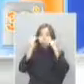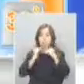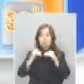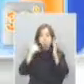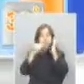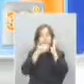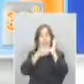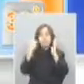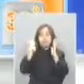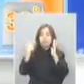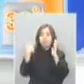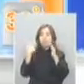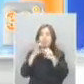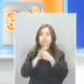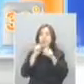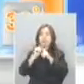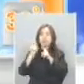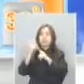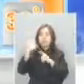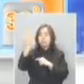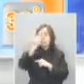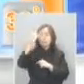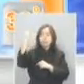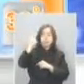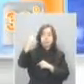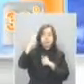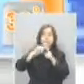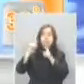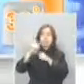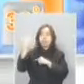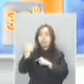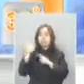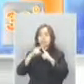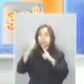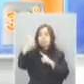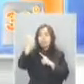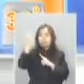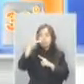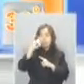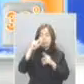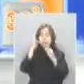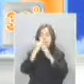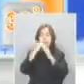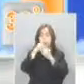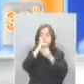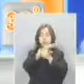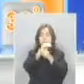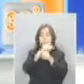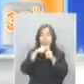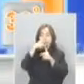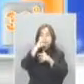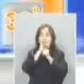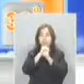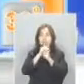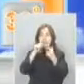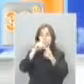ขนองกระจาย 140 ของพ้นที่กัมลงกระโคแรงบางแห่งส่มากทบริเวณจงหดนาคลนายกปราจารบุรี ชนบุรี ไ